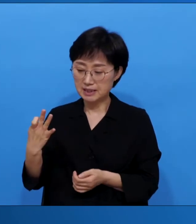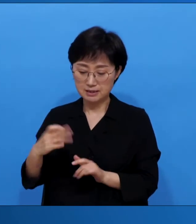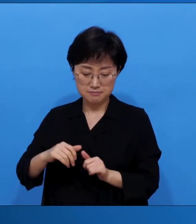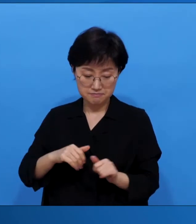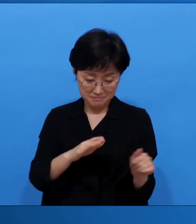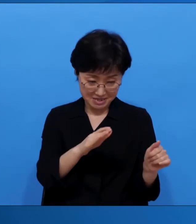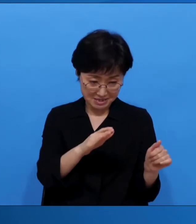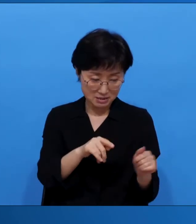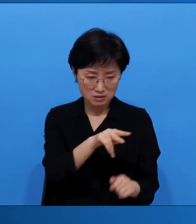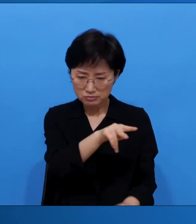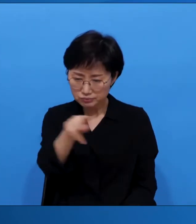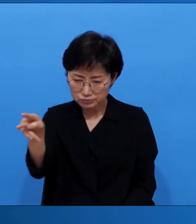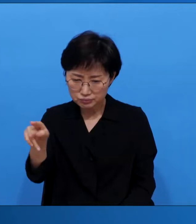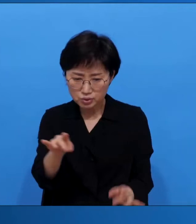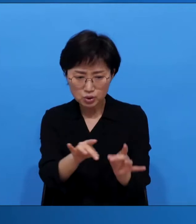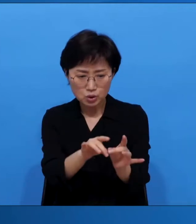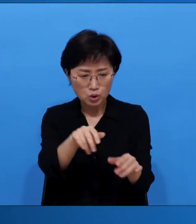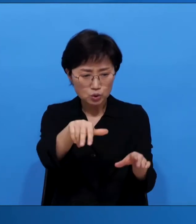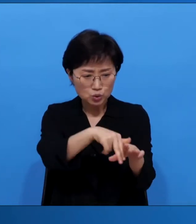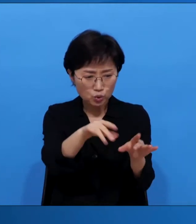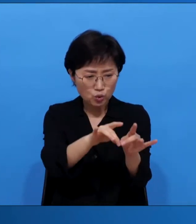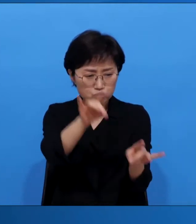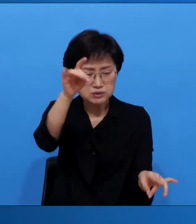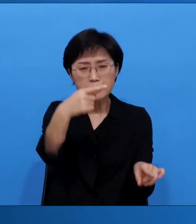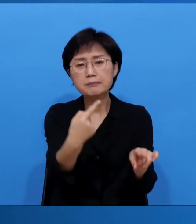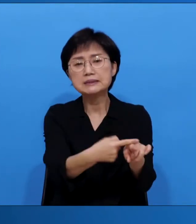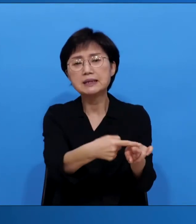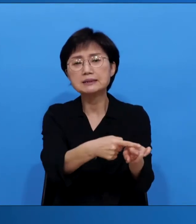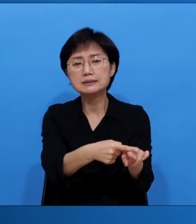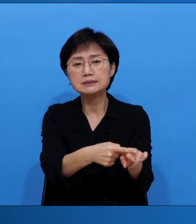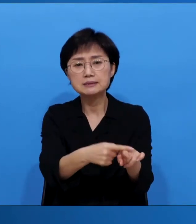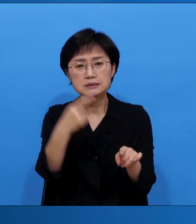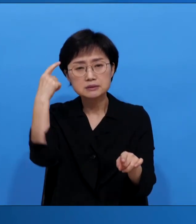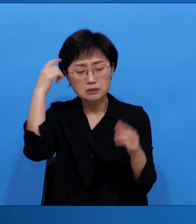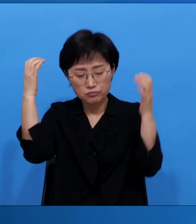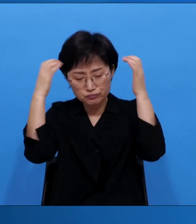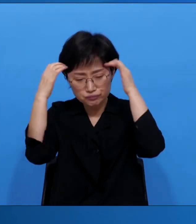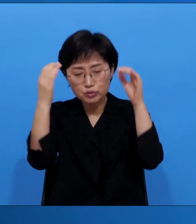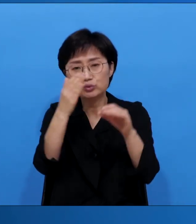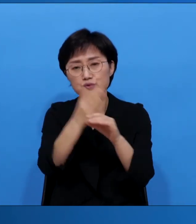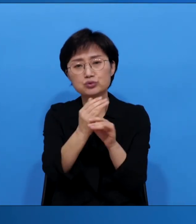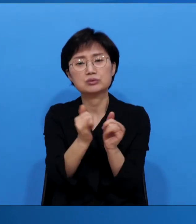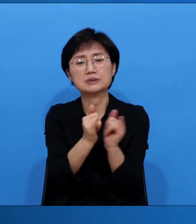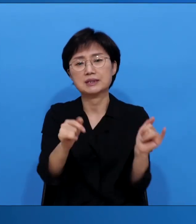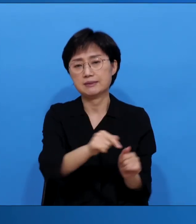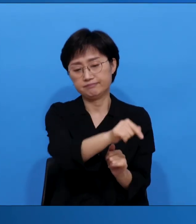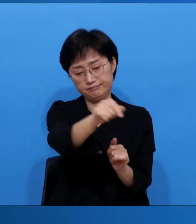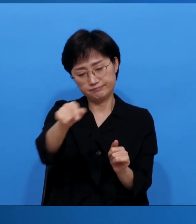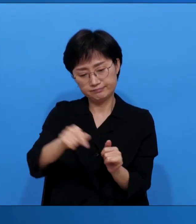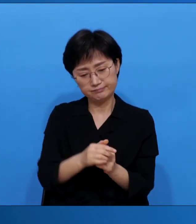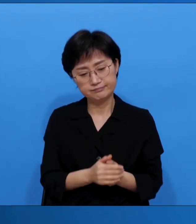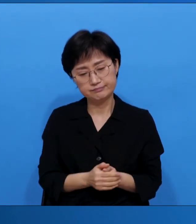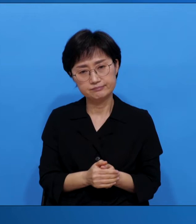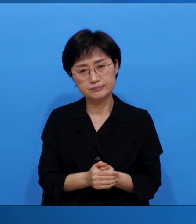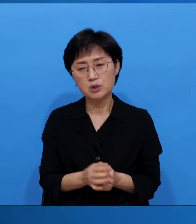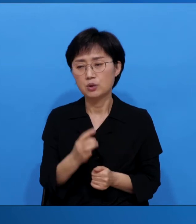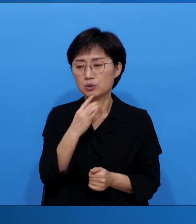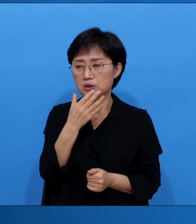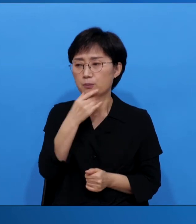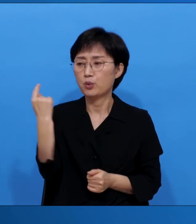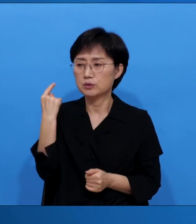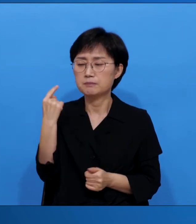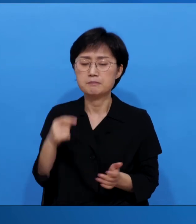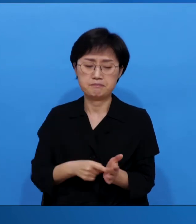종교가 우상화되어 영적, 정신적으로 고통당하며 신비주의와 전통 민속에 빠져 있는 조지아가 오직 복음이